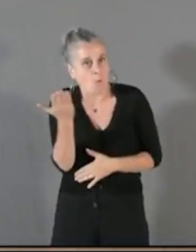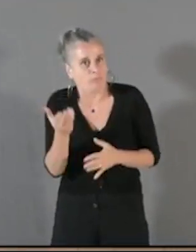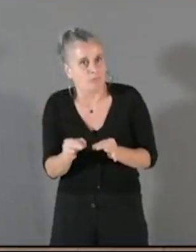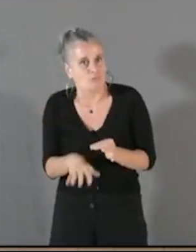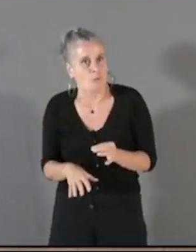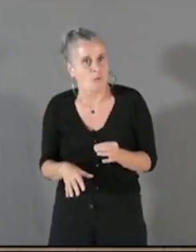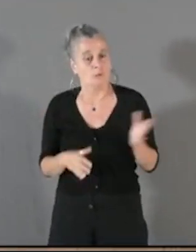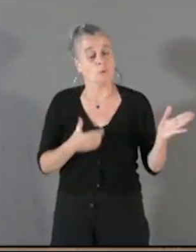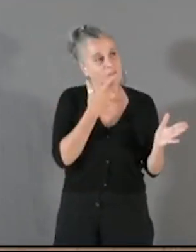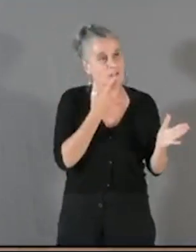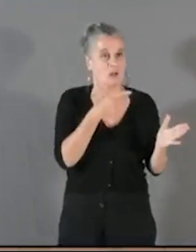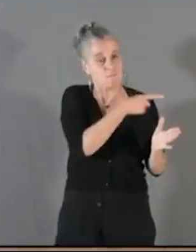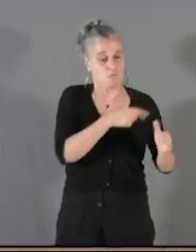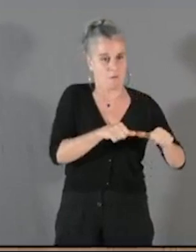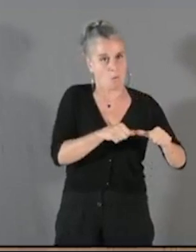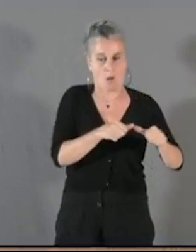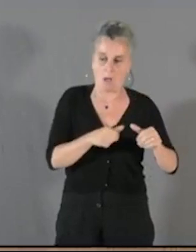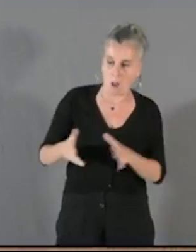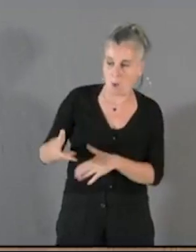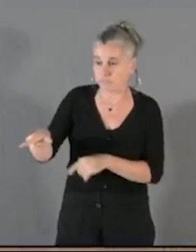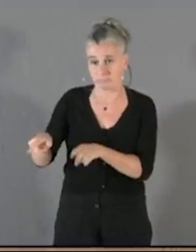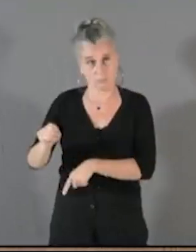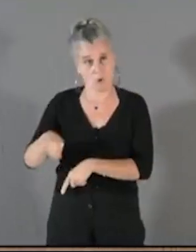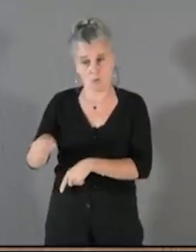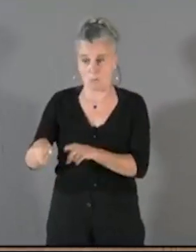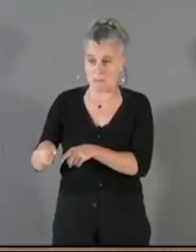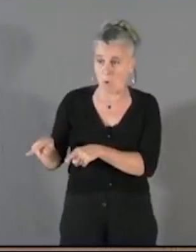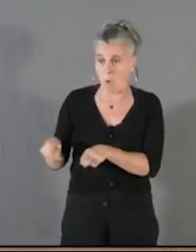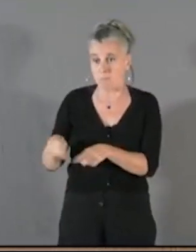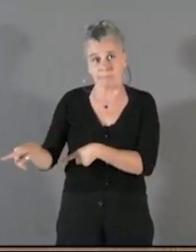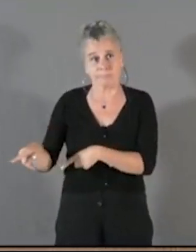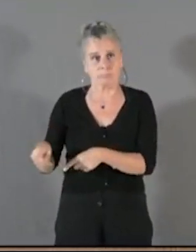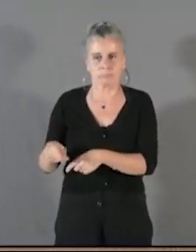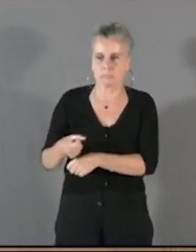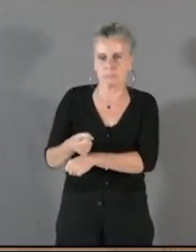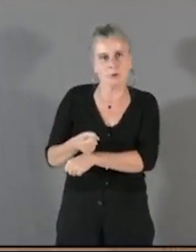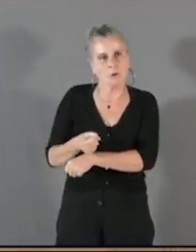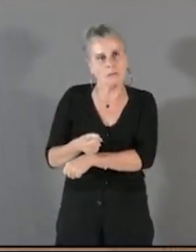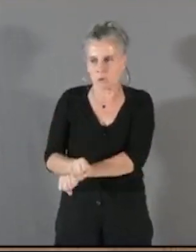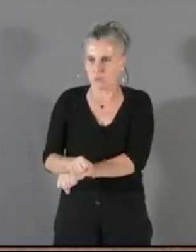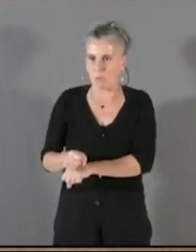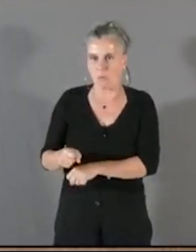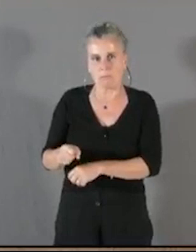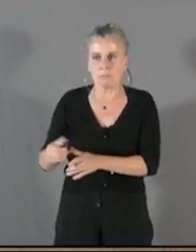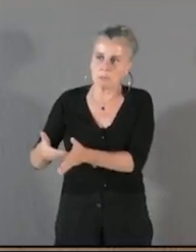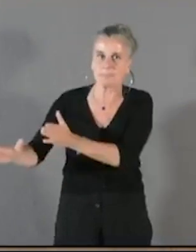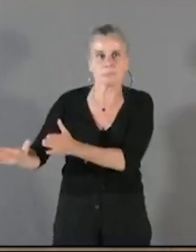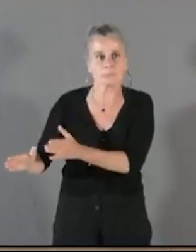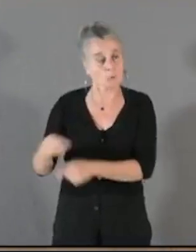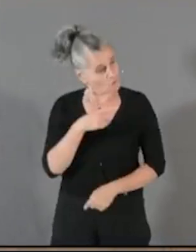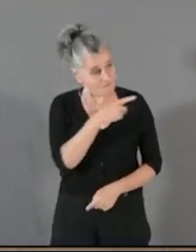individus qui les conduiraient à se retrouver en centre de rétention avant d'être expulsés. Non, vous êtes fidèles à vos